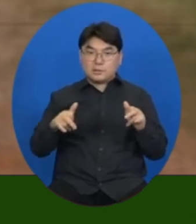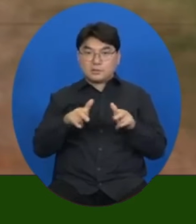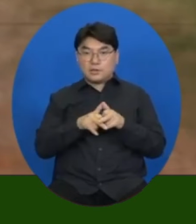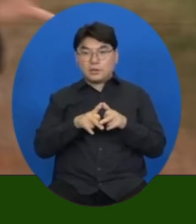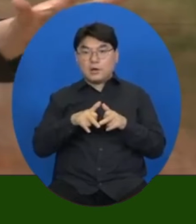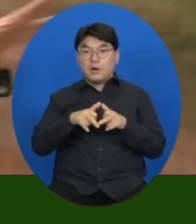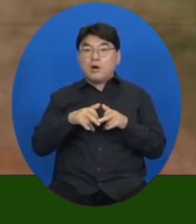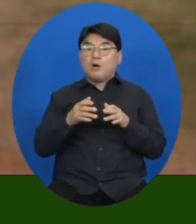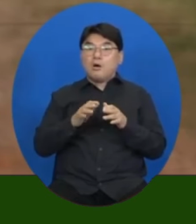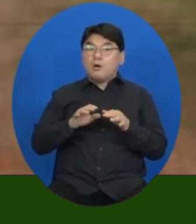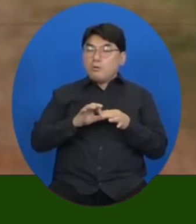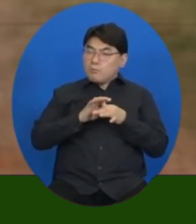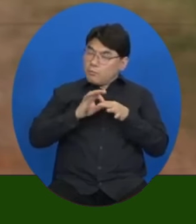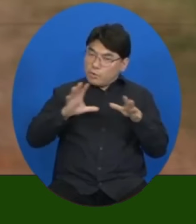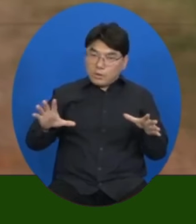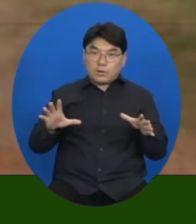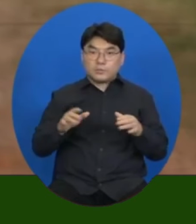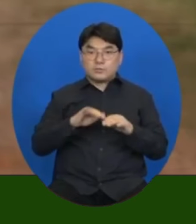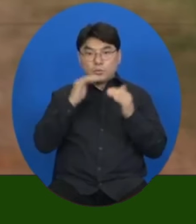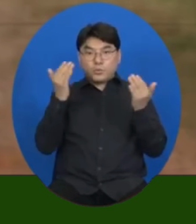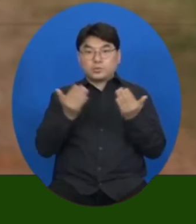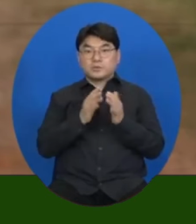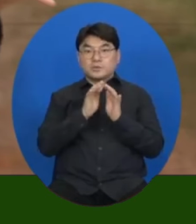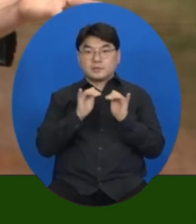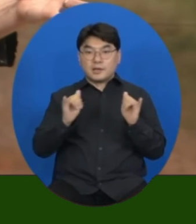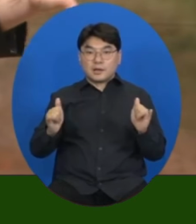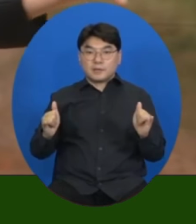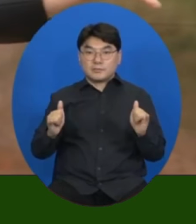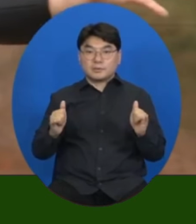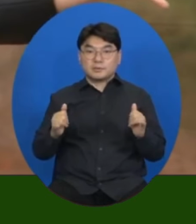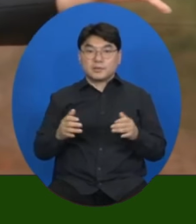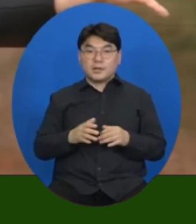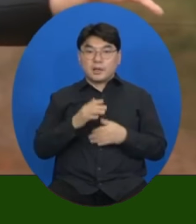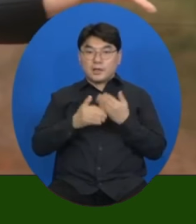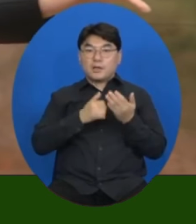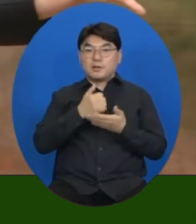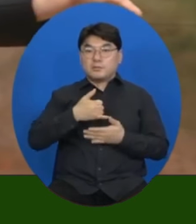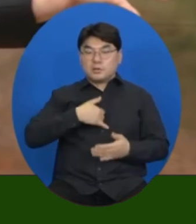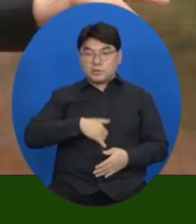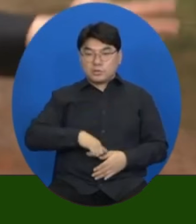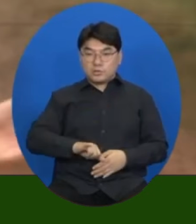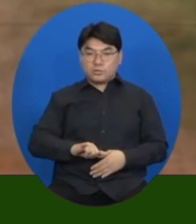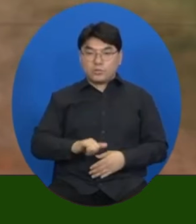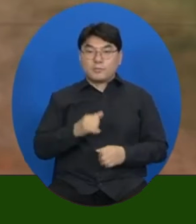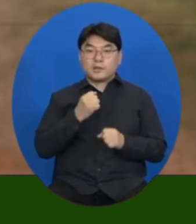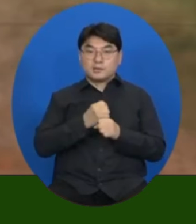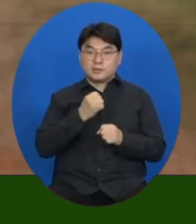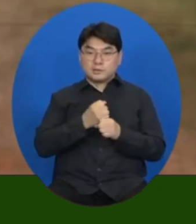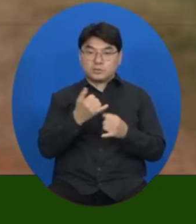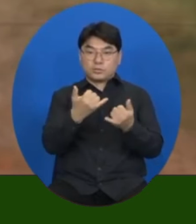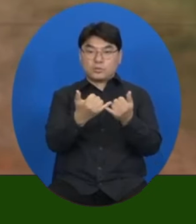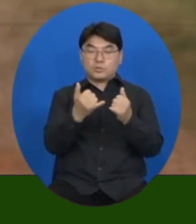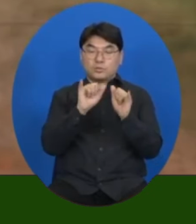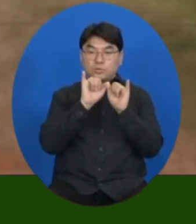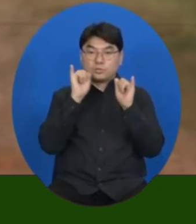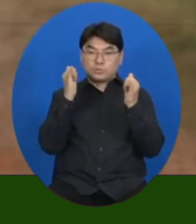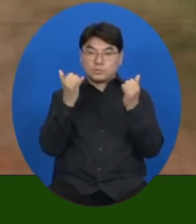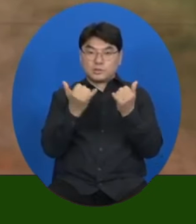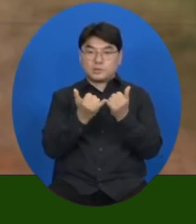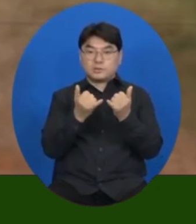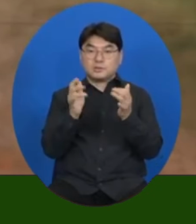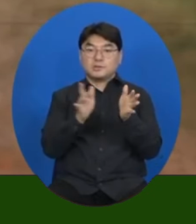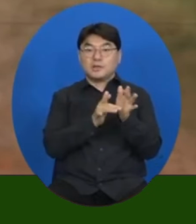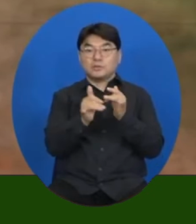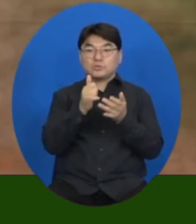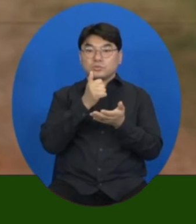비장애인이나 상관없이 모든 사람을 하나님의 자녀로 품어진 가장 포용적인 공동체 바로 예수 그리스도라고 하는